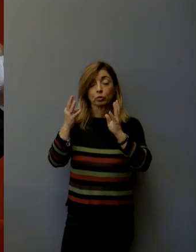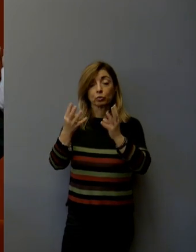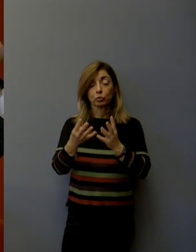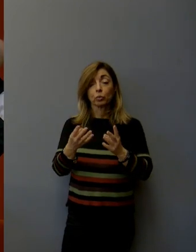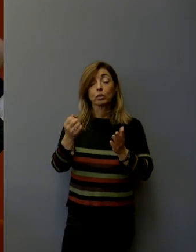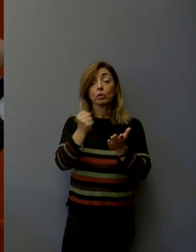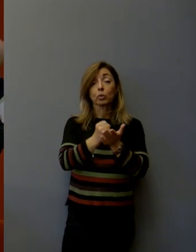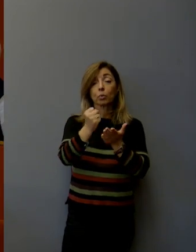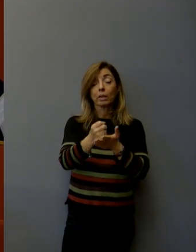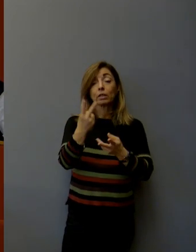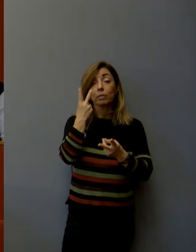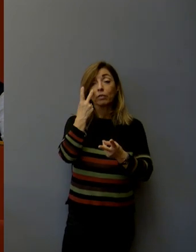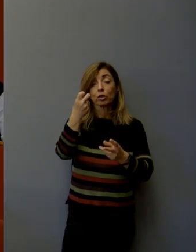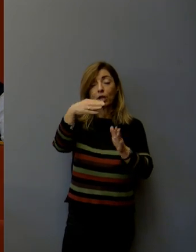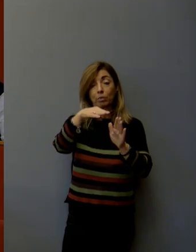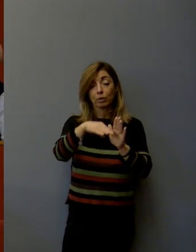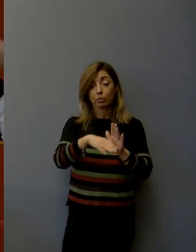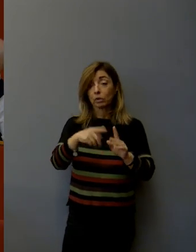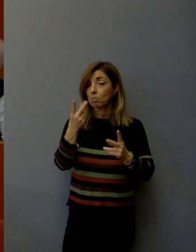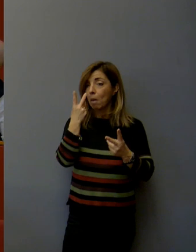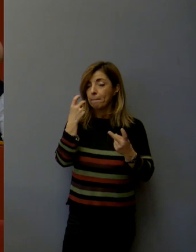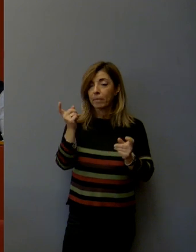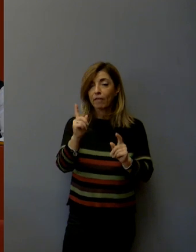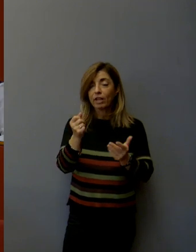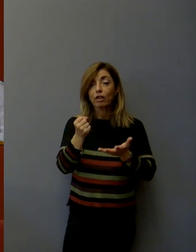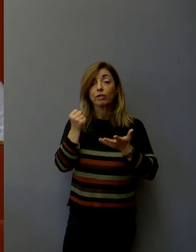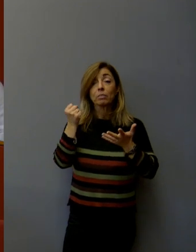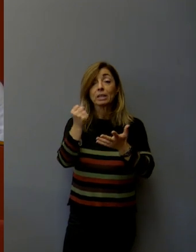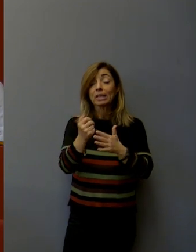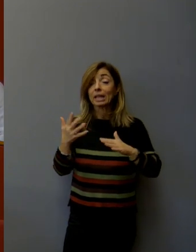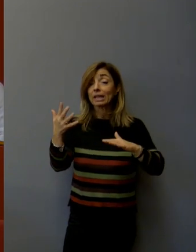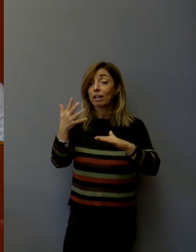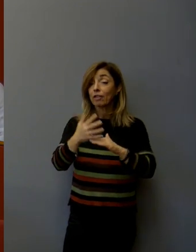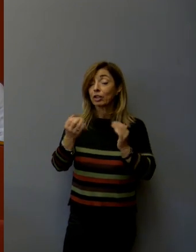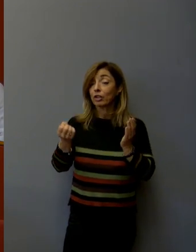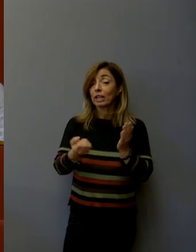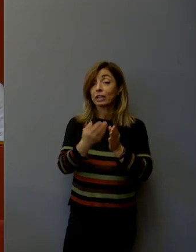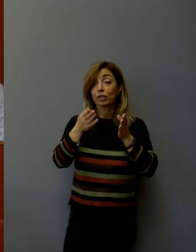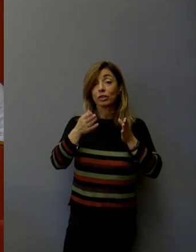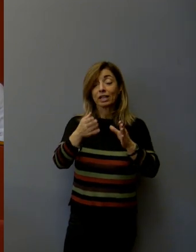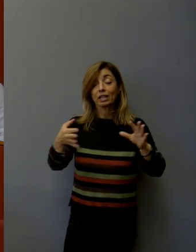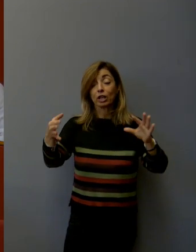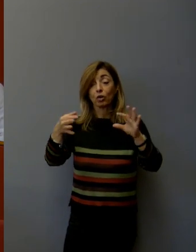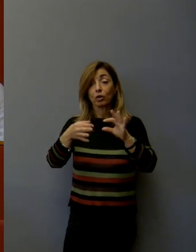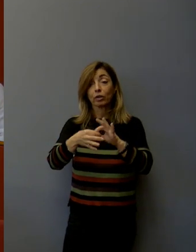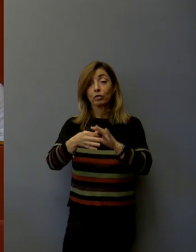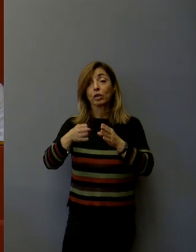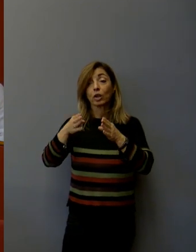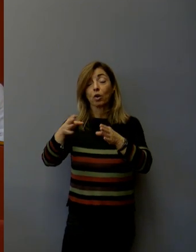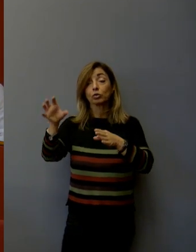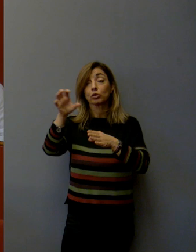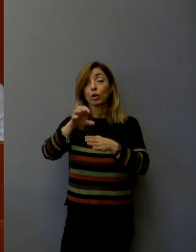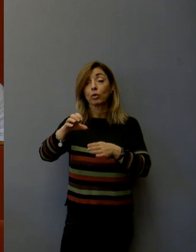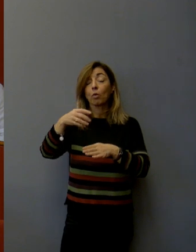e programmatici non prevede il finanziamento di alcuni intervento di realizzazione della strada di collegamento tra Monaco Simone Corso